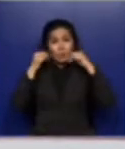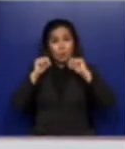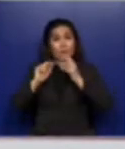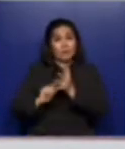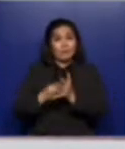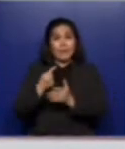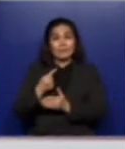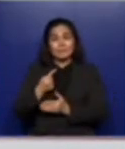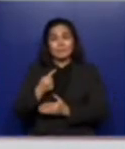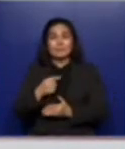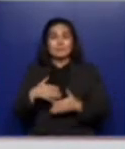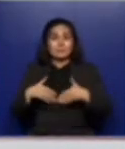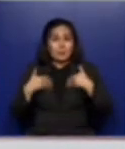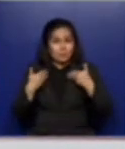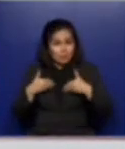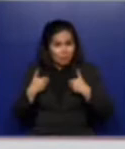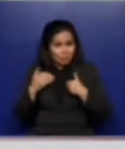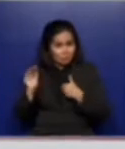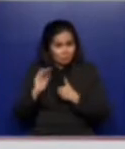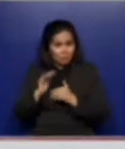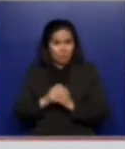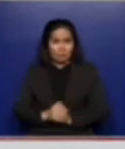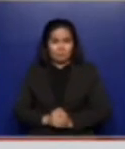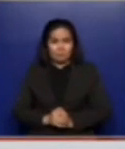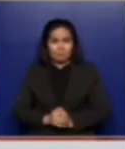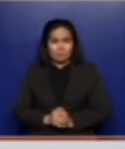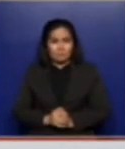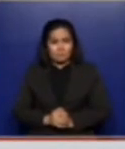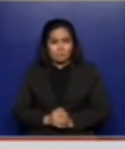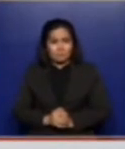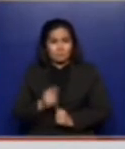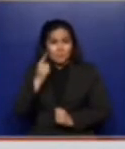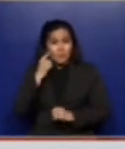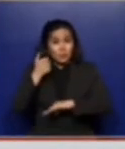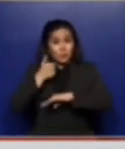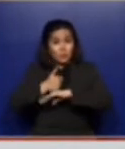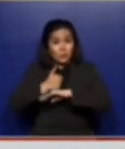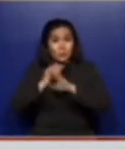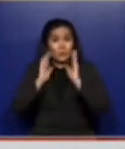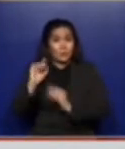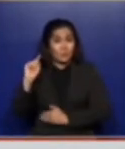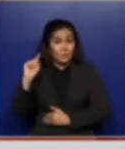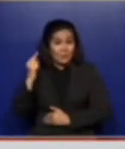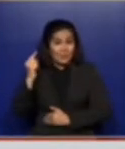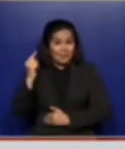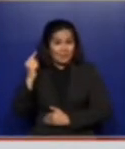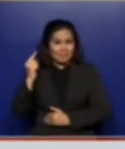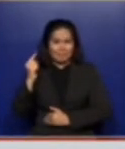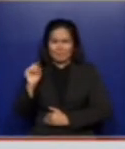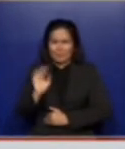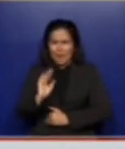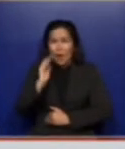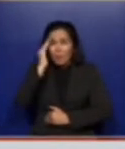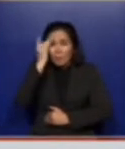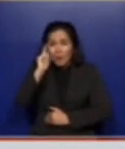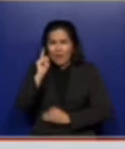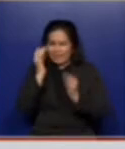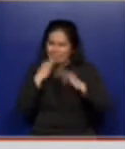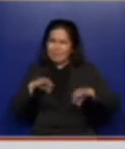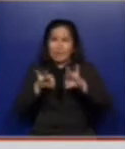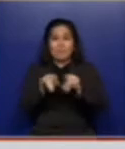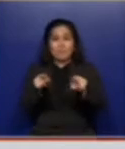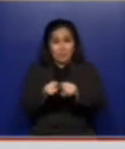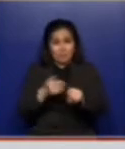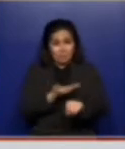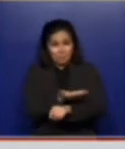กอย่านอนมาเหมือนหัวหน้าพรรคคนใหม่นี้นะครับพวกเราเช่นกันต้องตื่นแล้วครับ